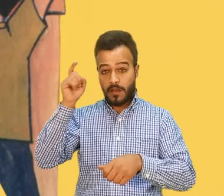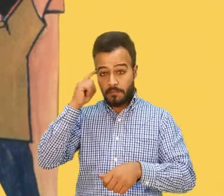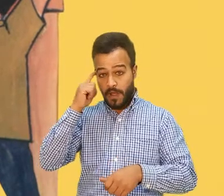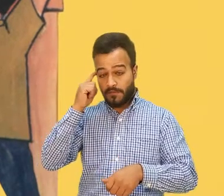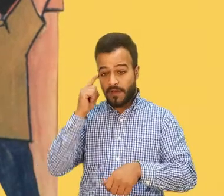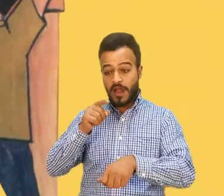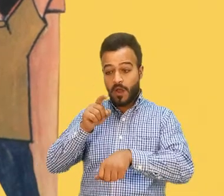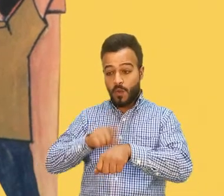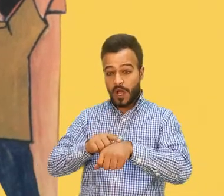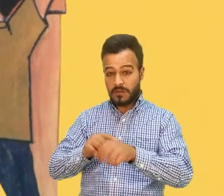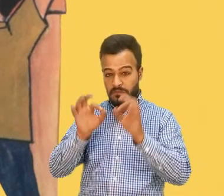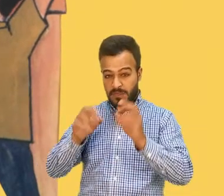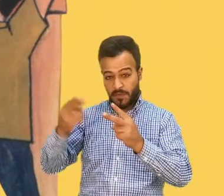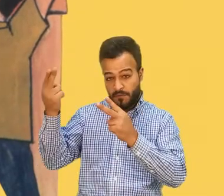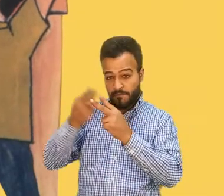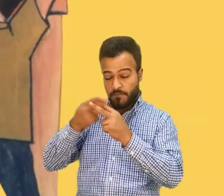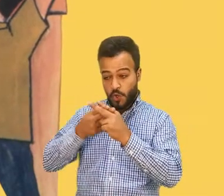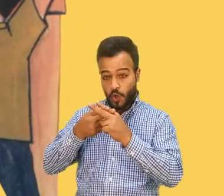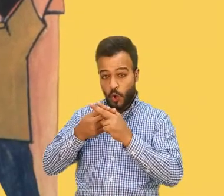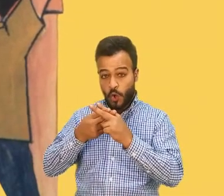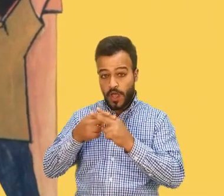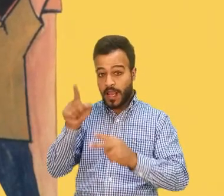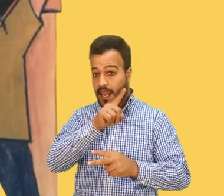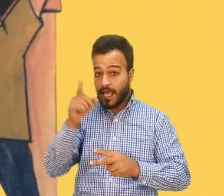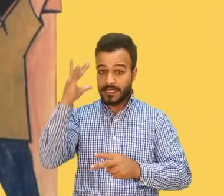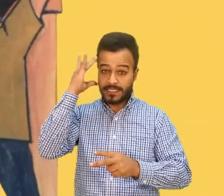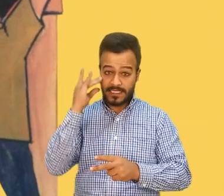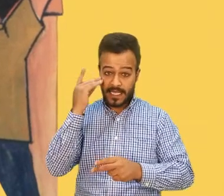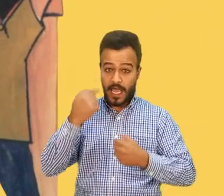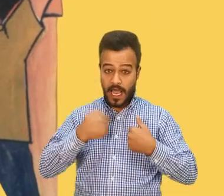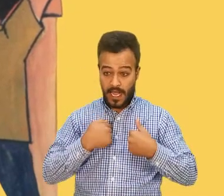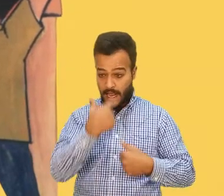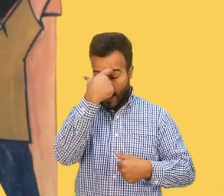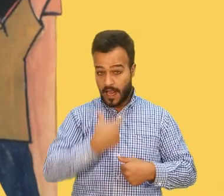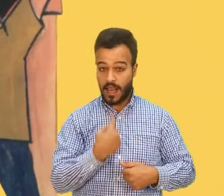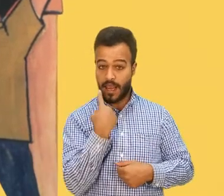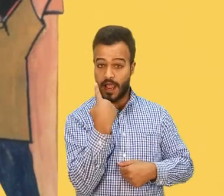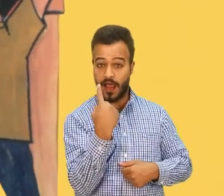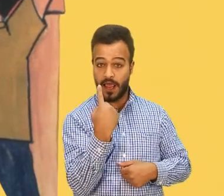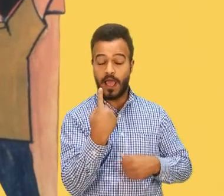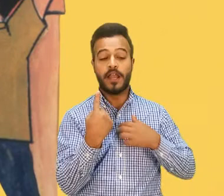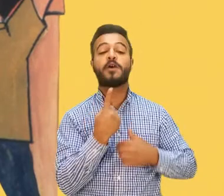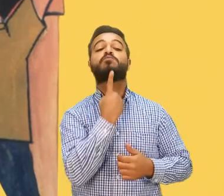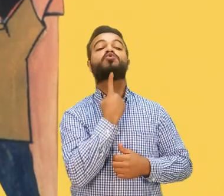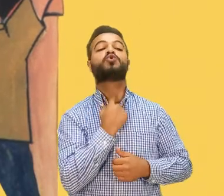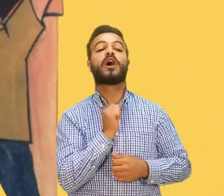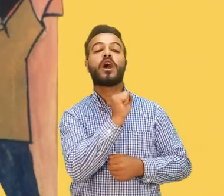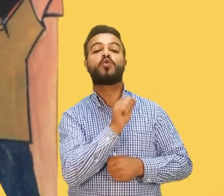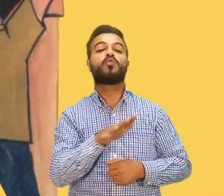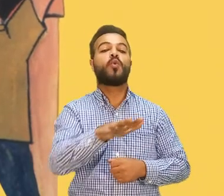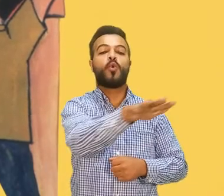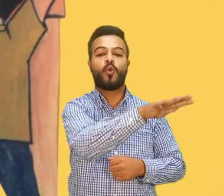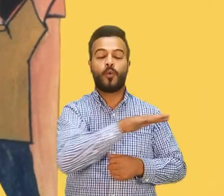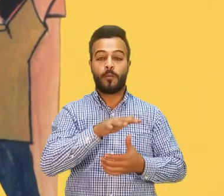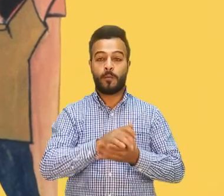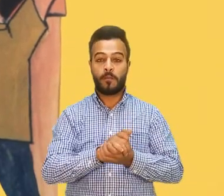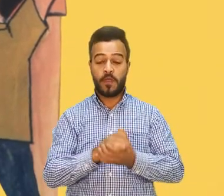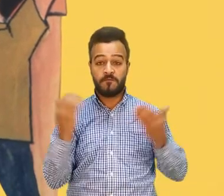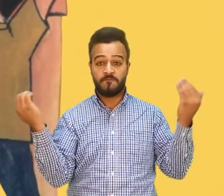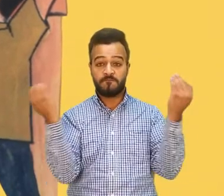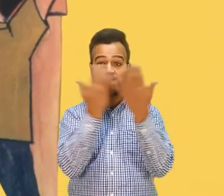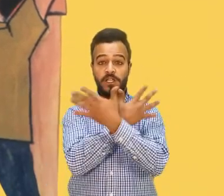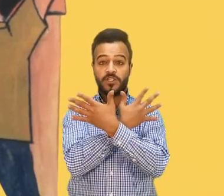في غرفتي في الفندق، لا تنسوا أنني سأكون وحدي وسأشتاق لكم.